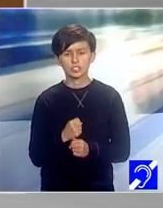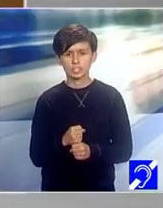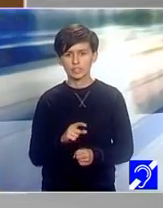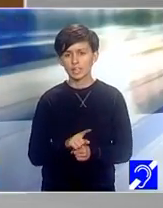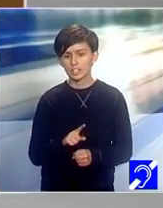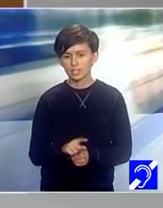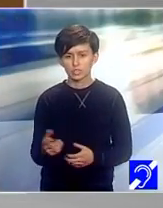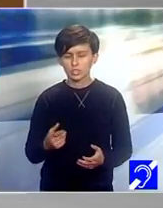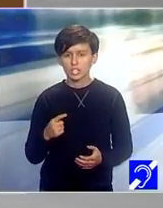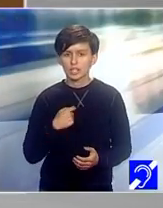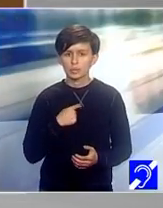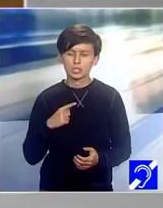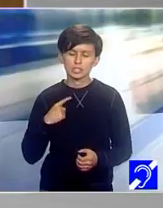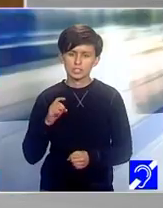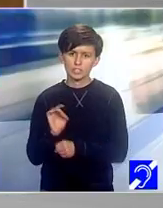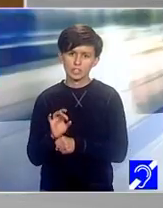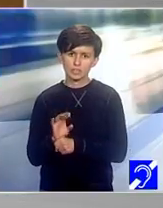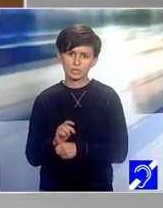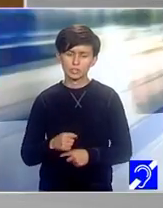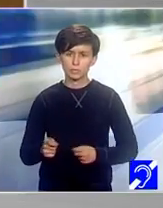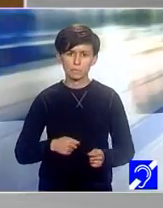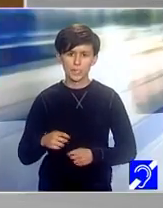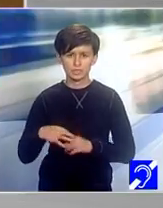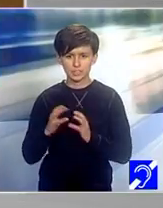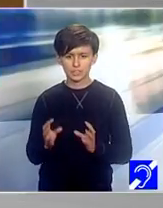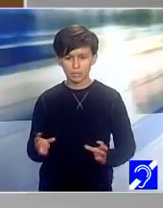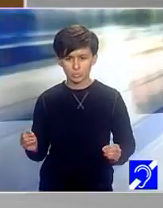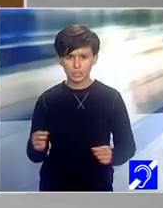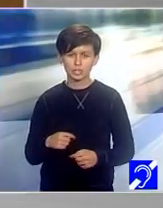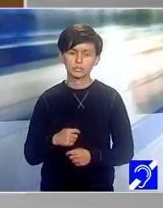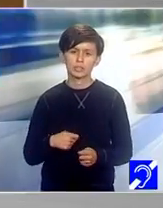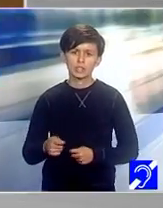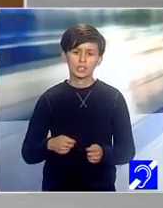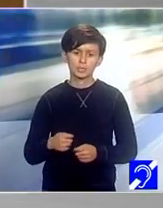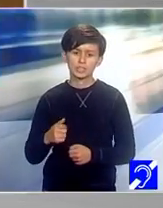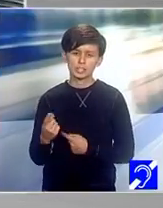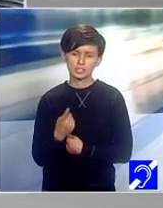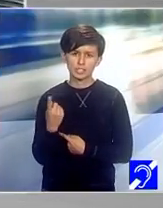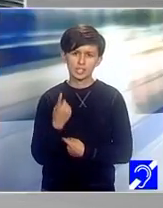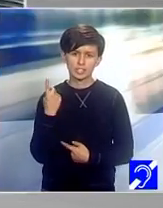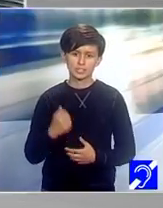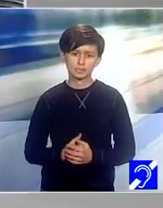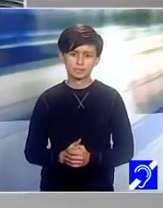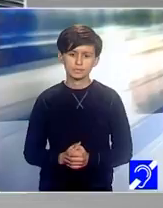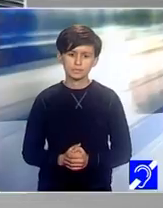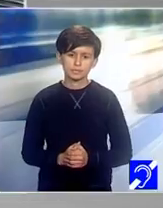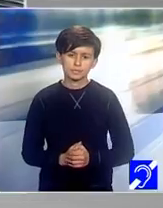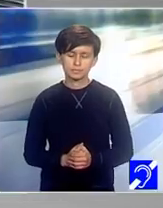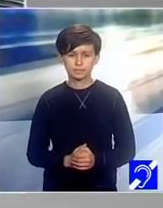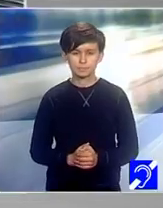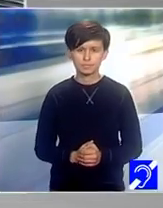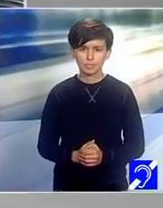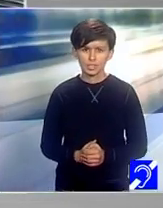sunt vandabile nu numai în piața din România și și în piața externă. Mă adresez